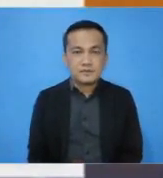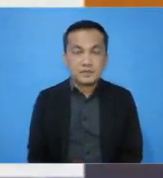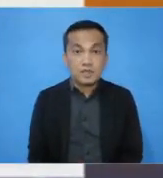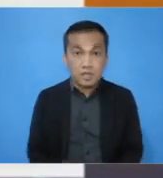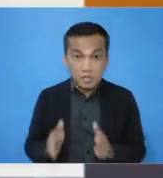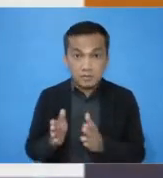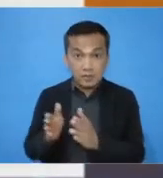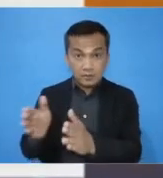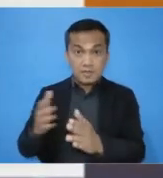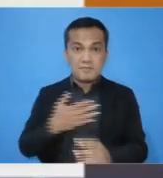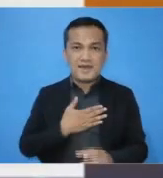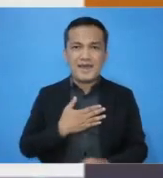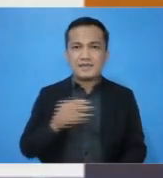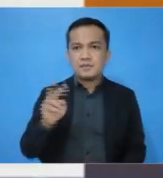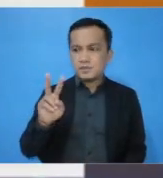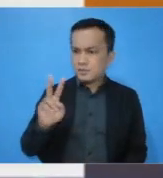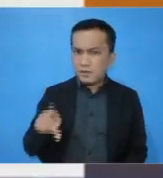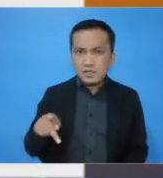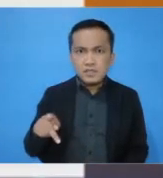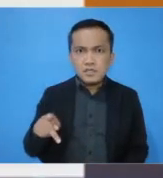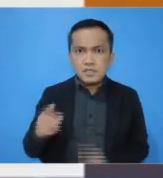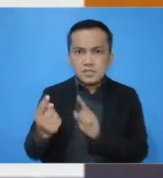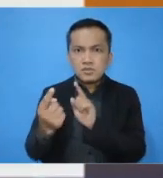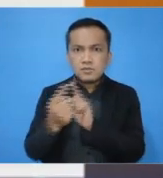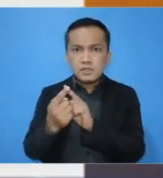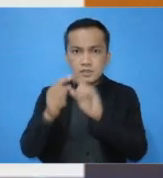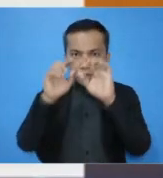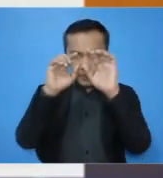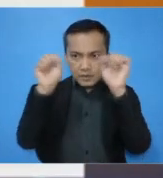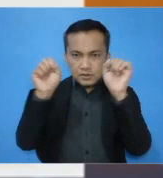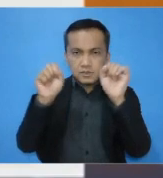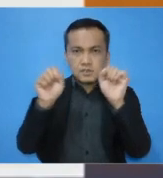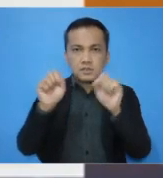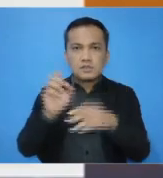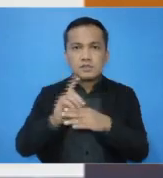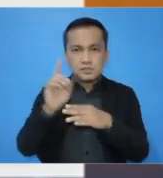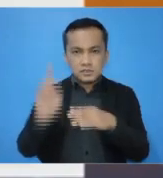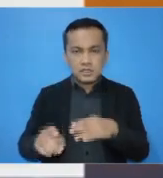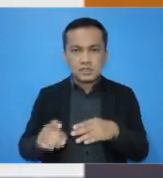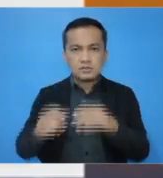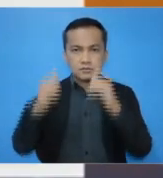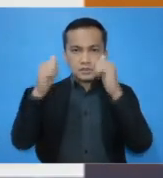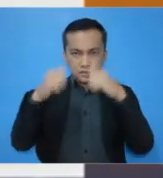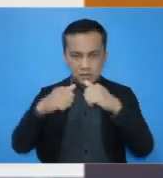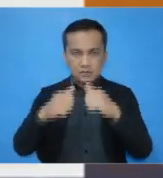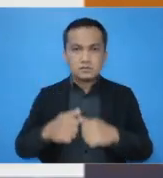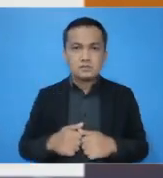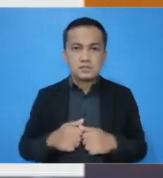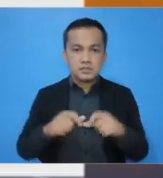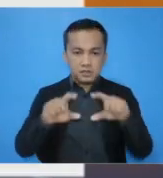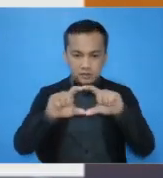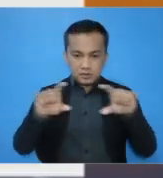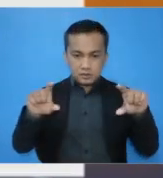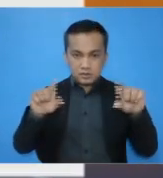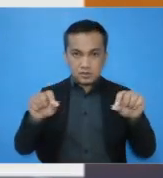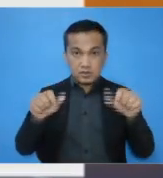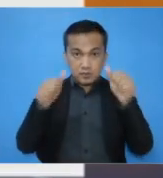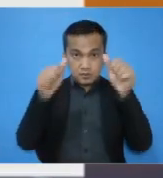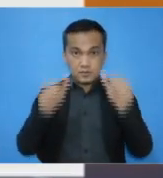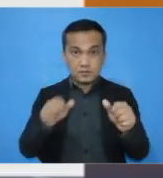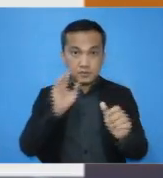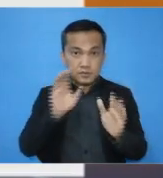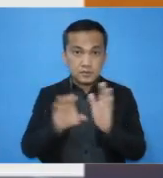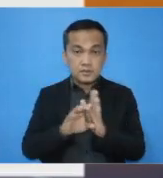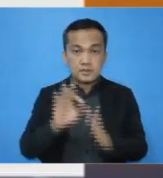vice president to meet my president. Done deal, folks. Yan ang caption sa ipinost na litrato sa Facebook ni